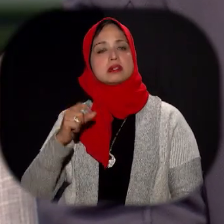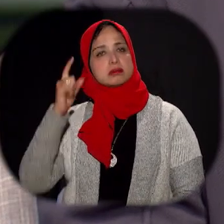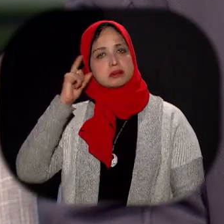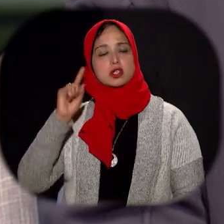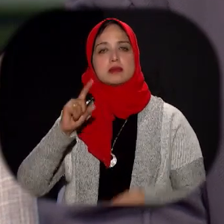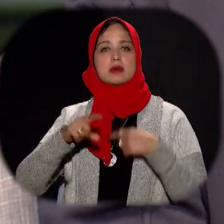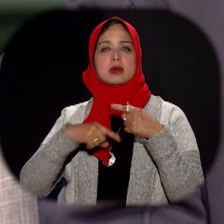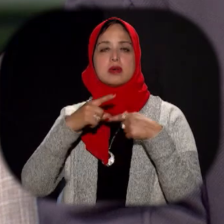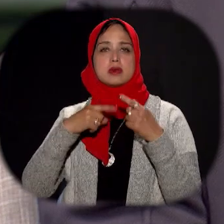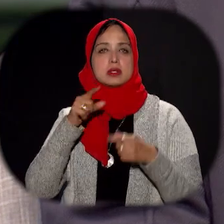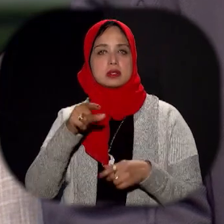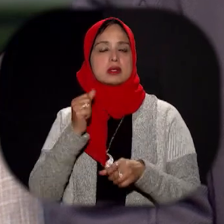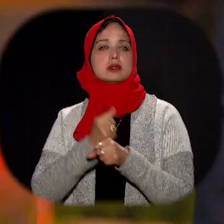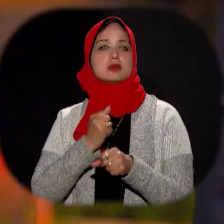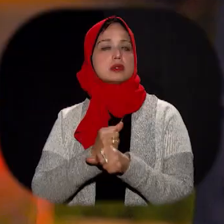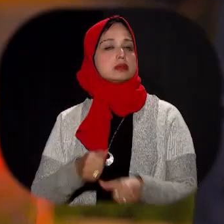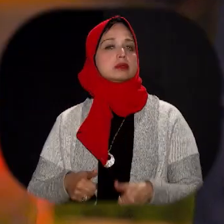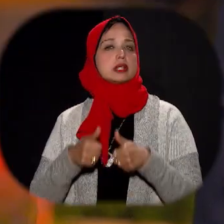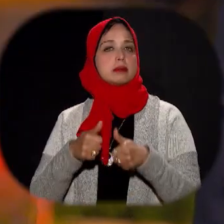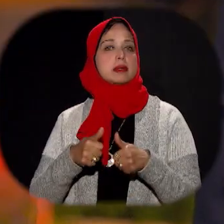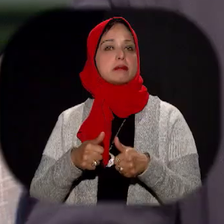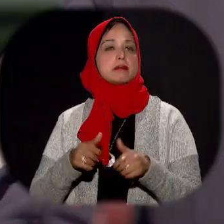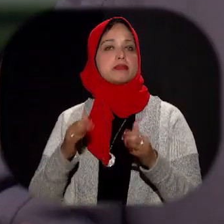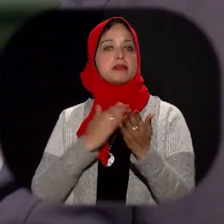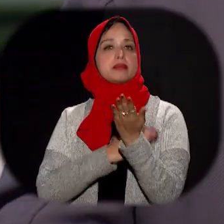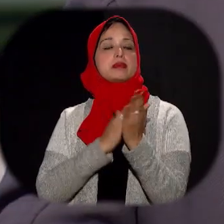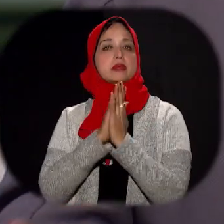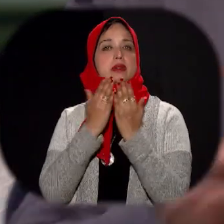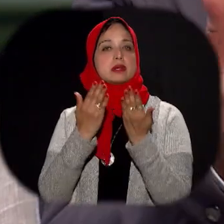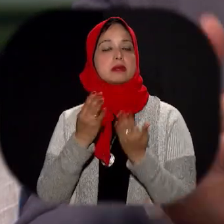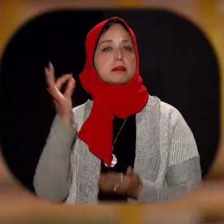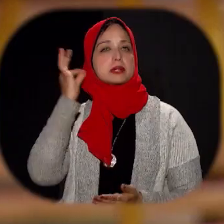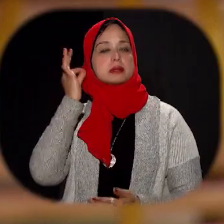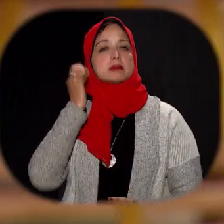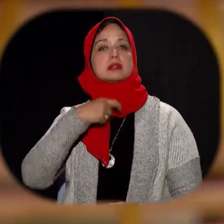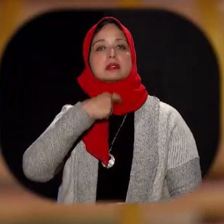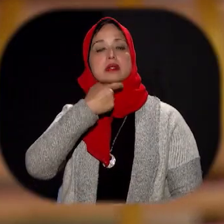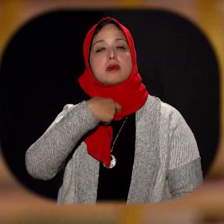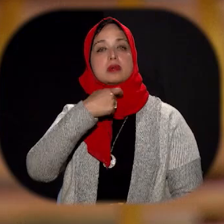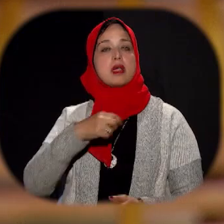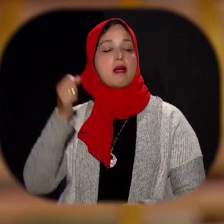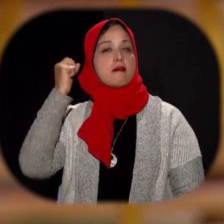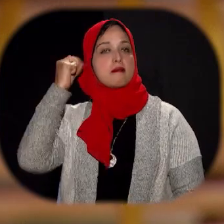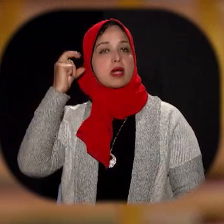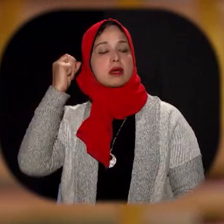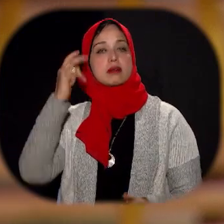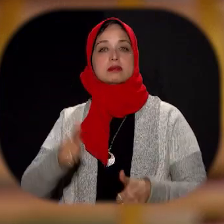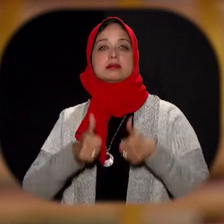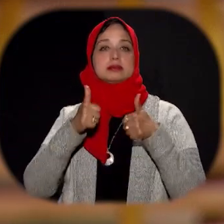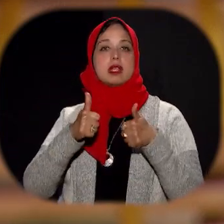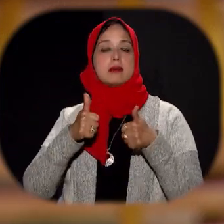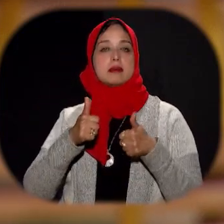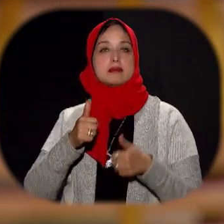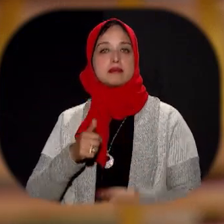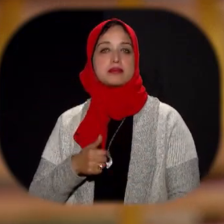عاملينه ده حاجه تقدر جدا وانا مبسوط جدا من الفكره الحقيقه وانت رايك فكره فكره طبعا تجنن انا دلوقتي بقيت فعلا فكره موضوع